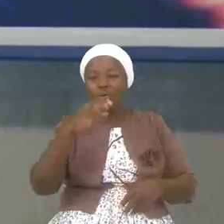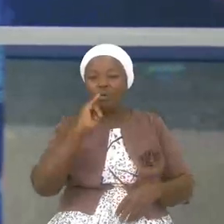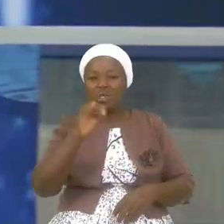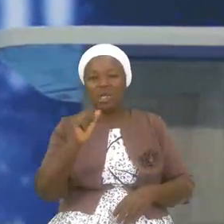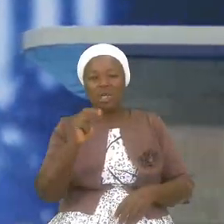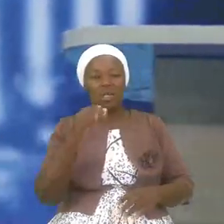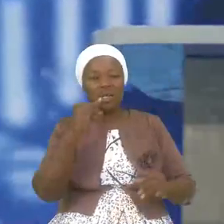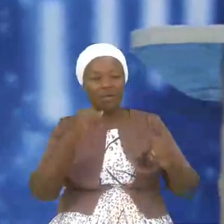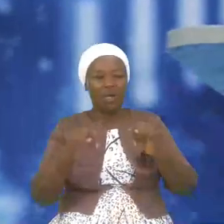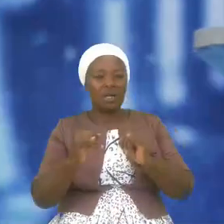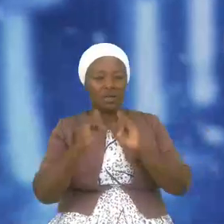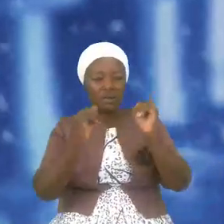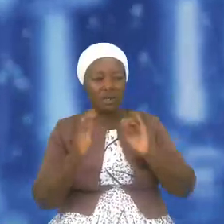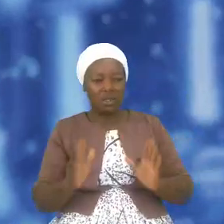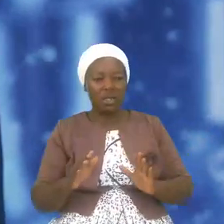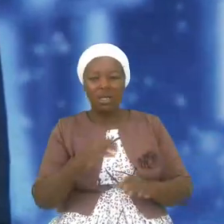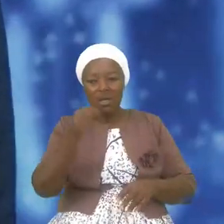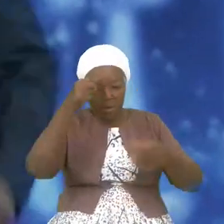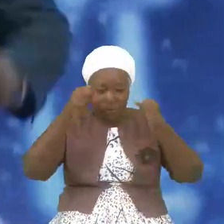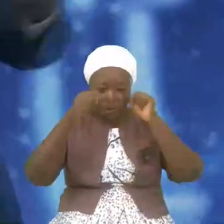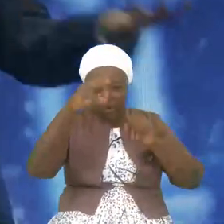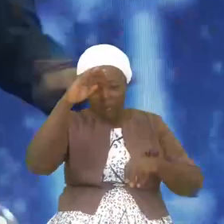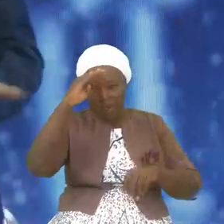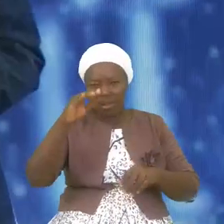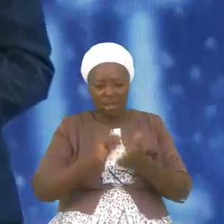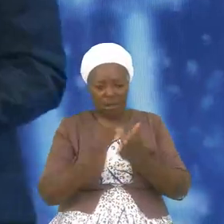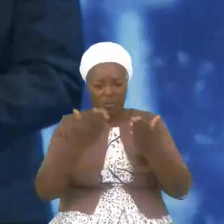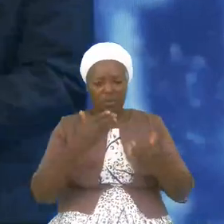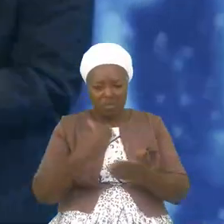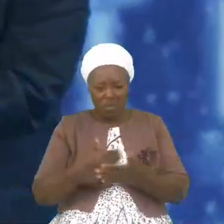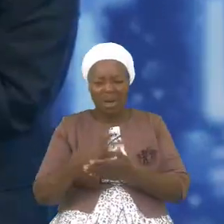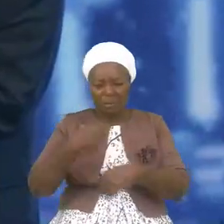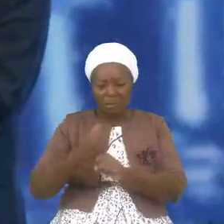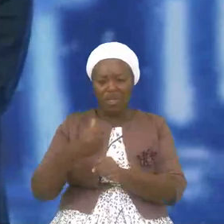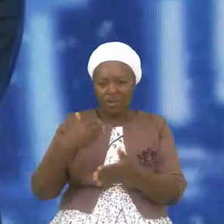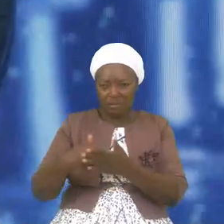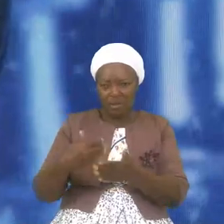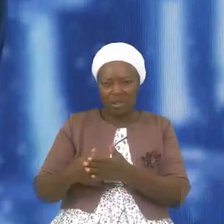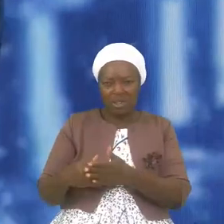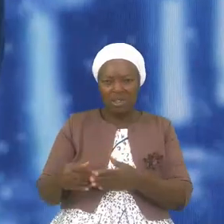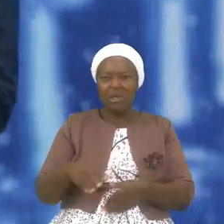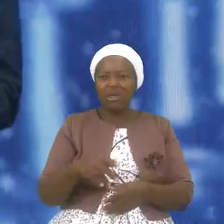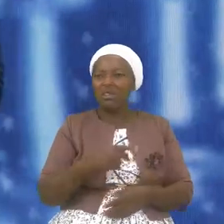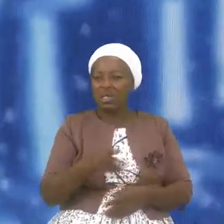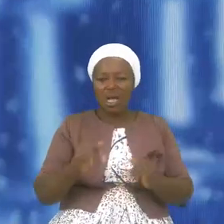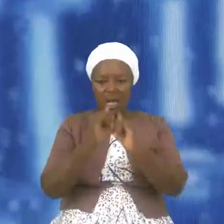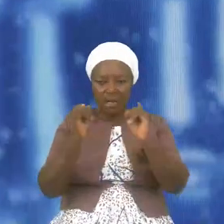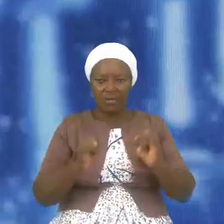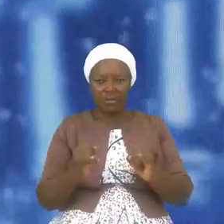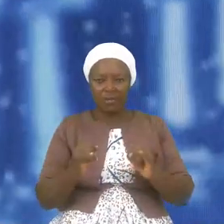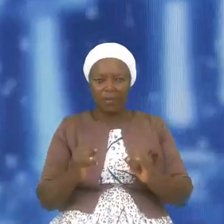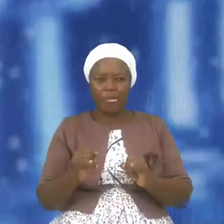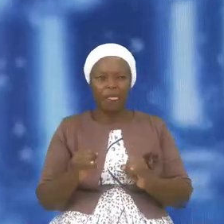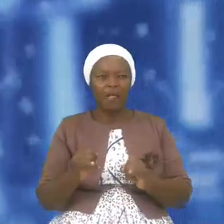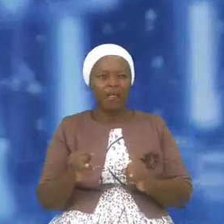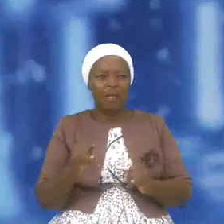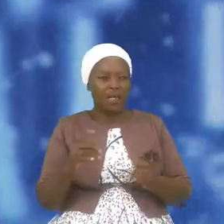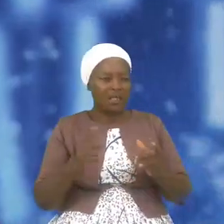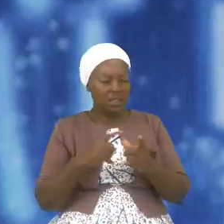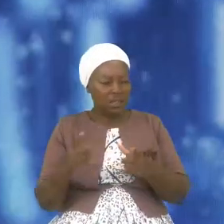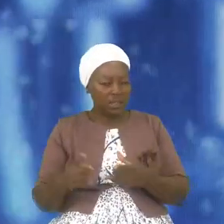idolâtre. Un cupide, il veut l'argent et il se fait de l'argent et il en fait une idole. Un